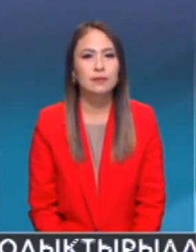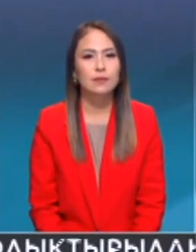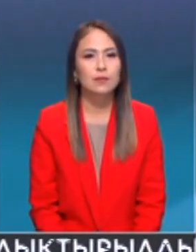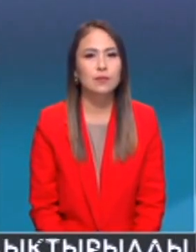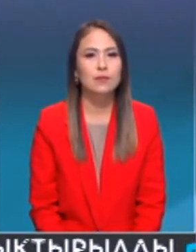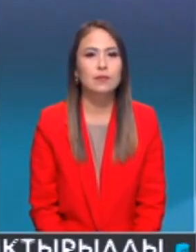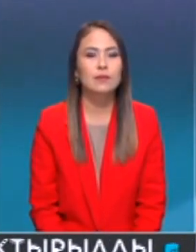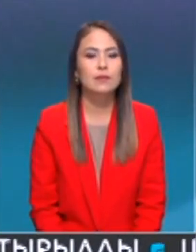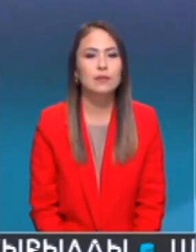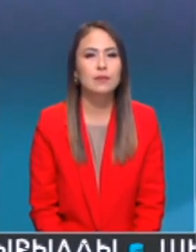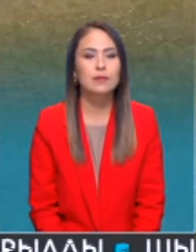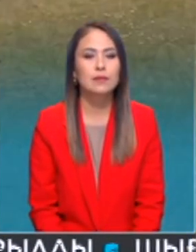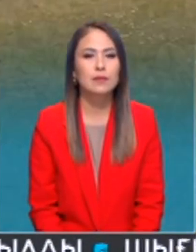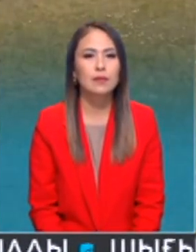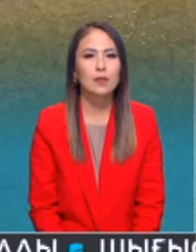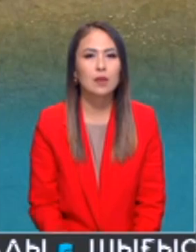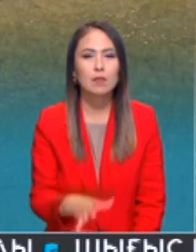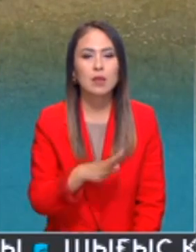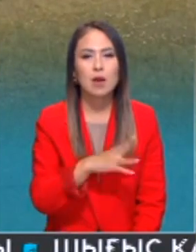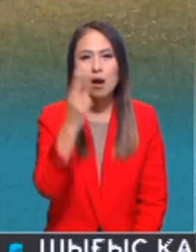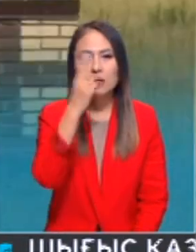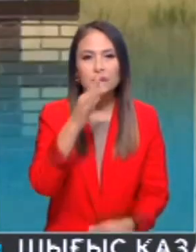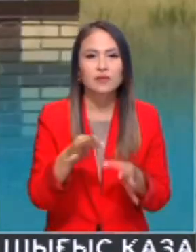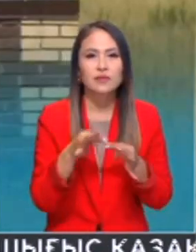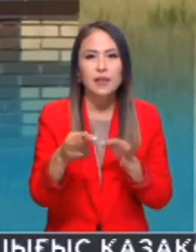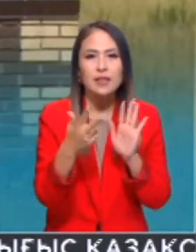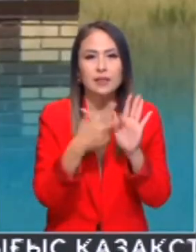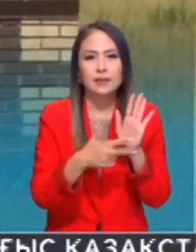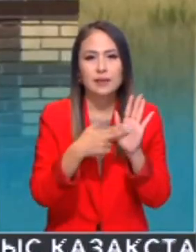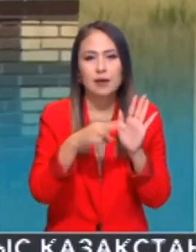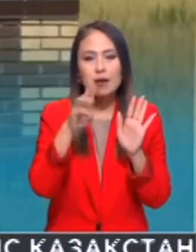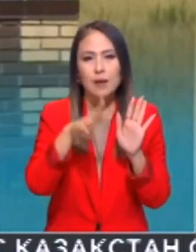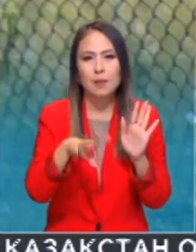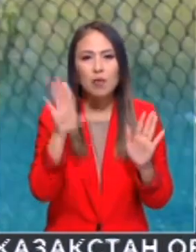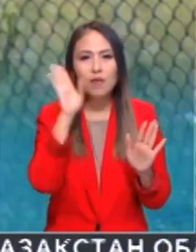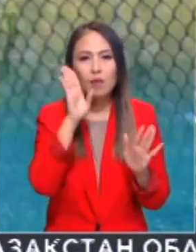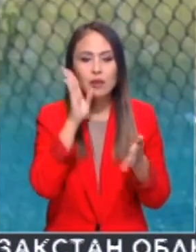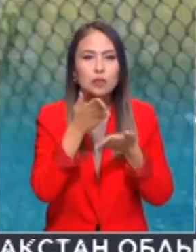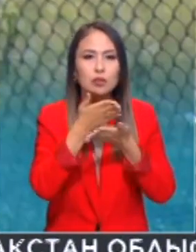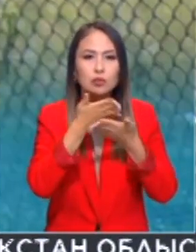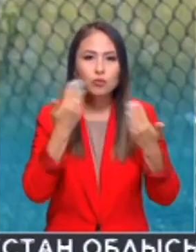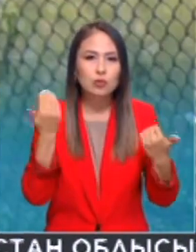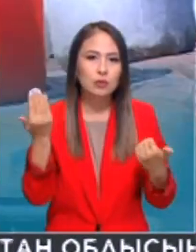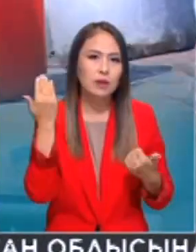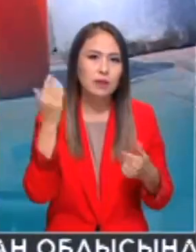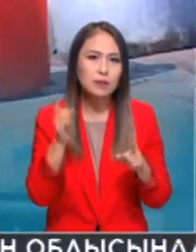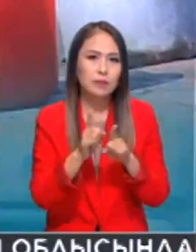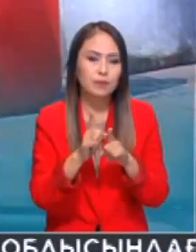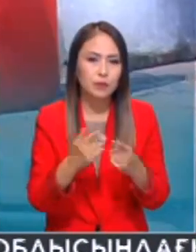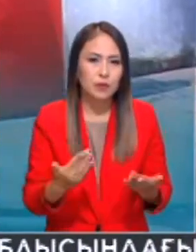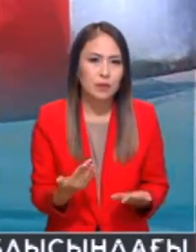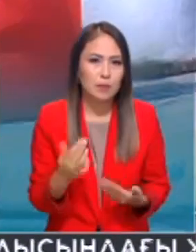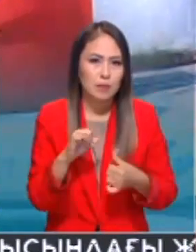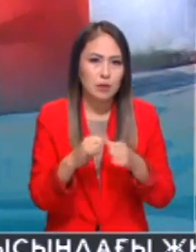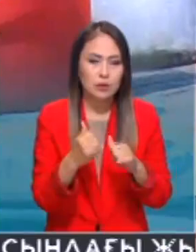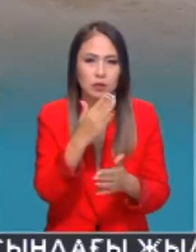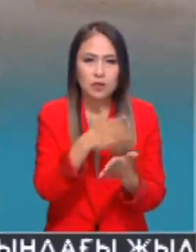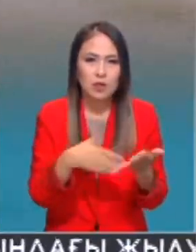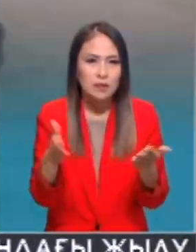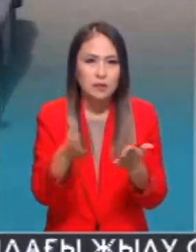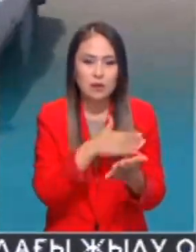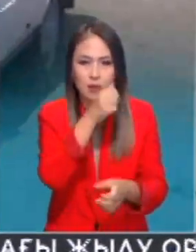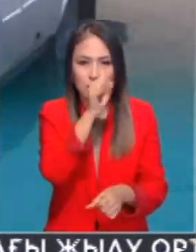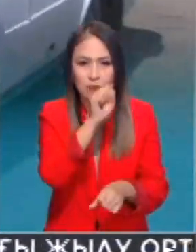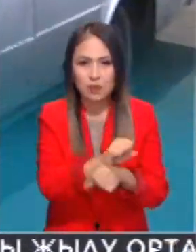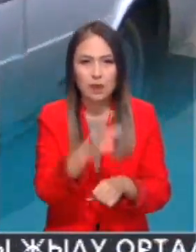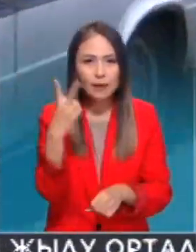қайтты. Қарегін Астанадан 80 шақырым жерде жатқан ауыл халқы судан зарығып отыр. Бұрын там-тұмдап келетін тіршілік нәрі қазір мүлде тоқтаған. Соңғы